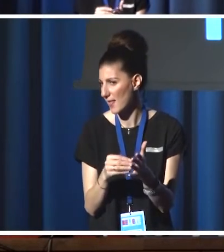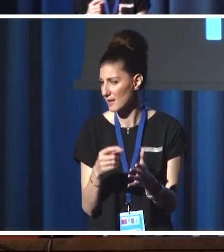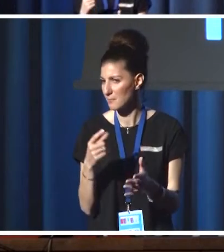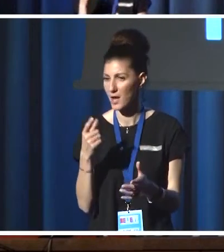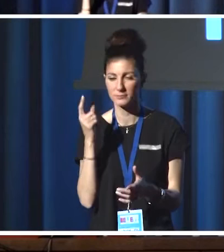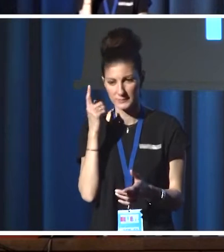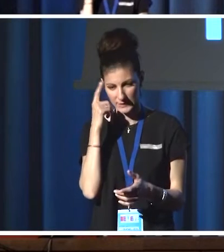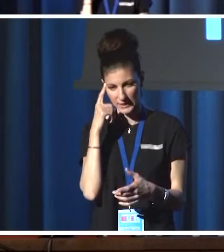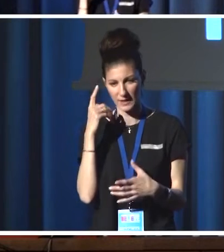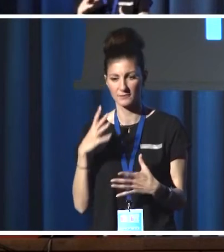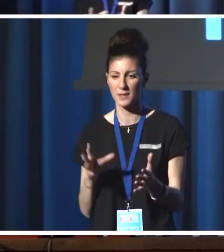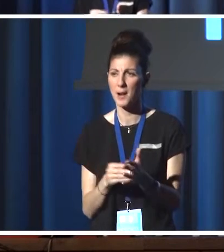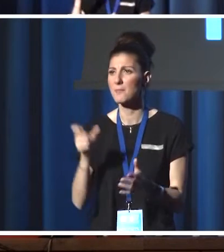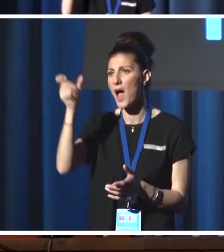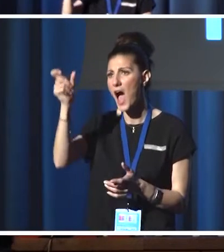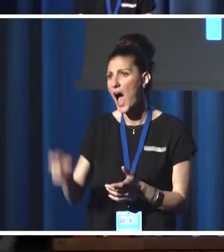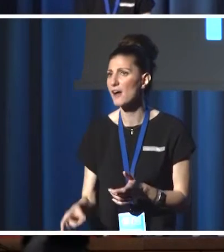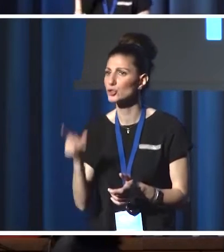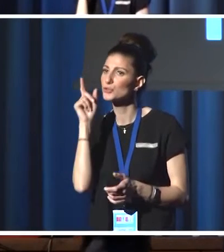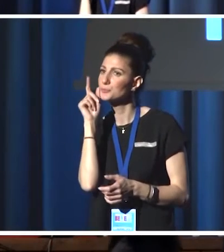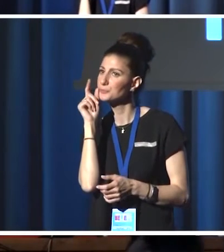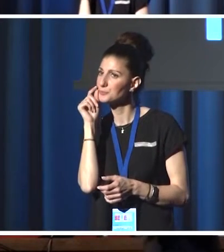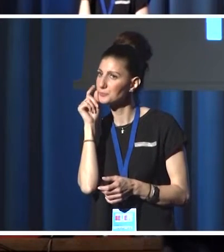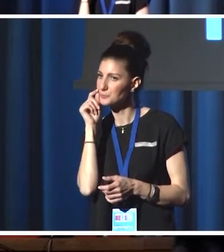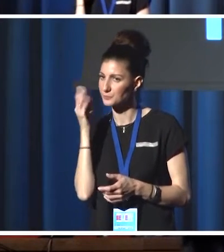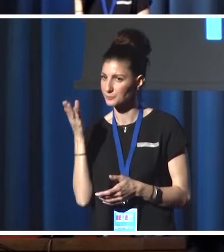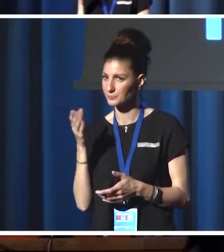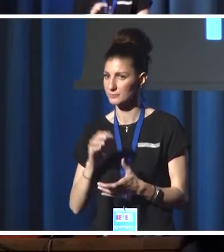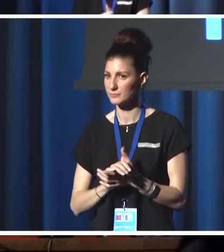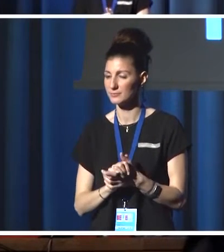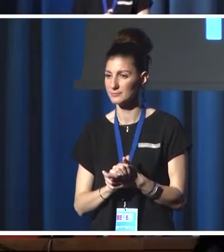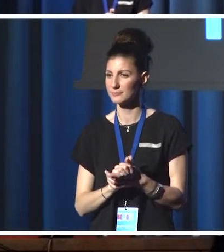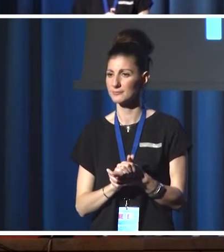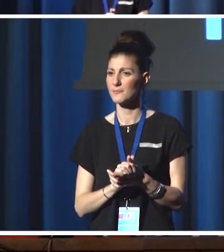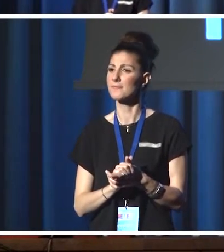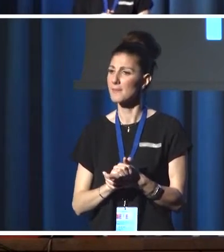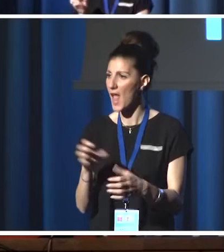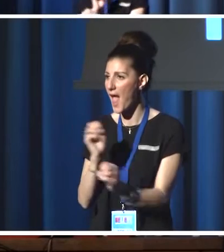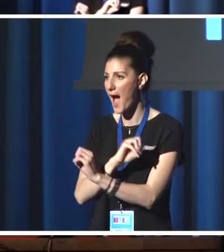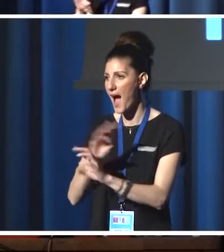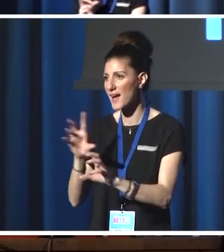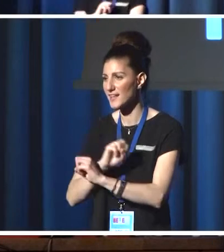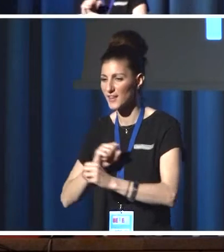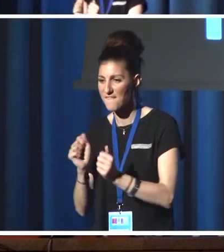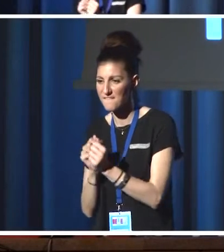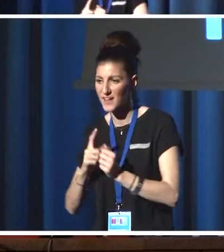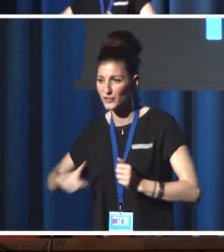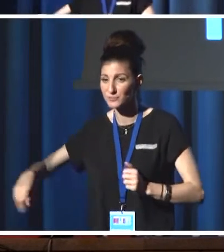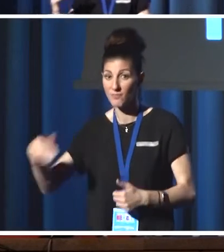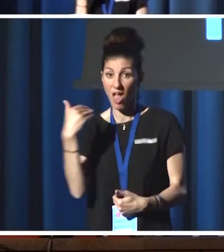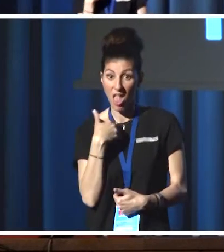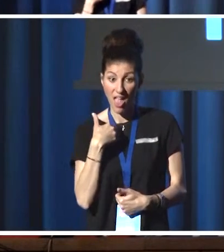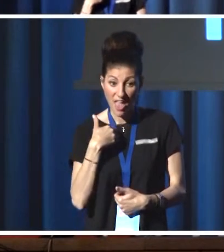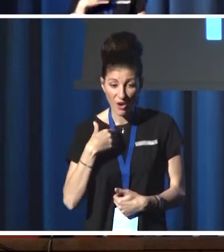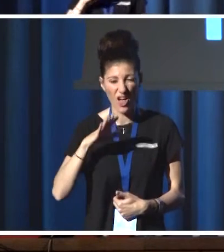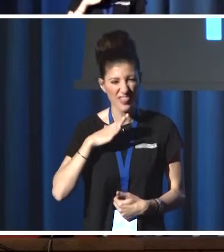του κώστα ή του κωστάκη όπως τα λέγανε πολλοί ο οποίος ανακοινώνει στους φίλους του ότι εγώ παιδιά